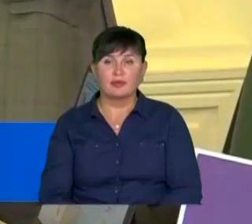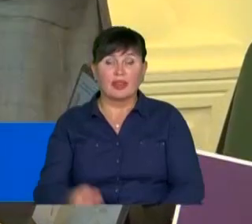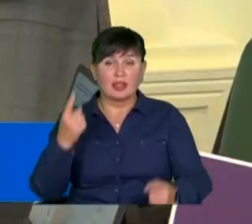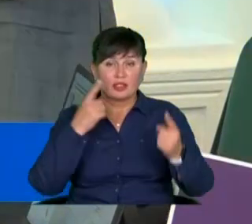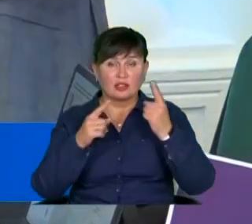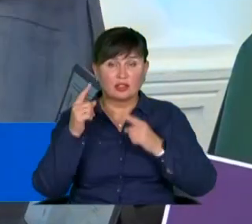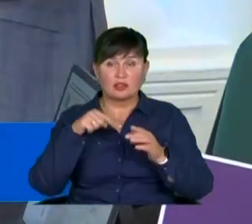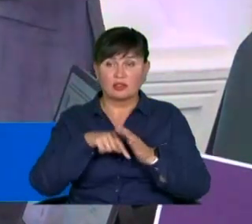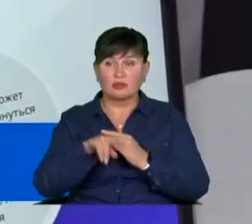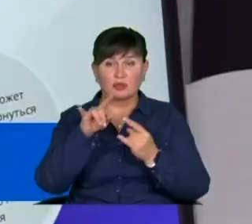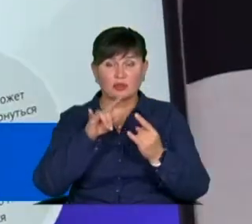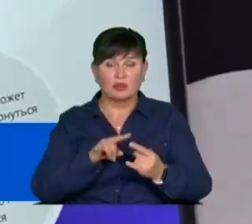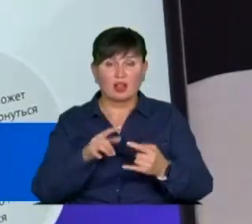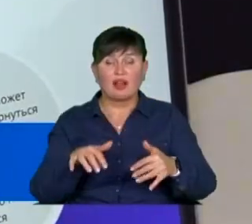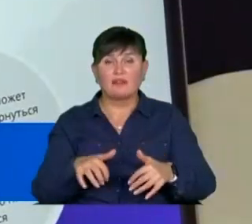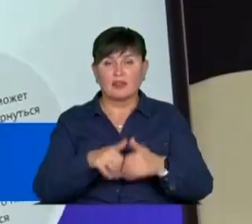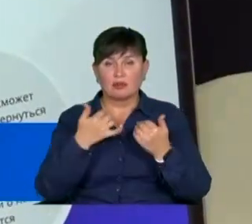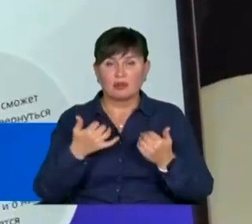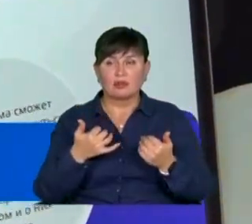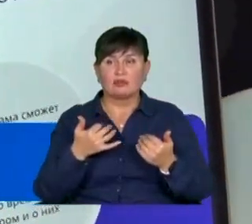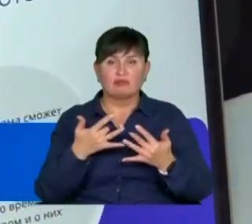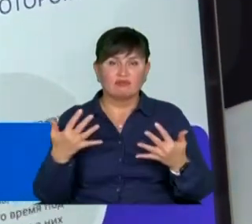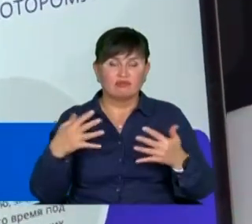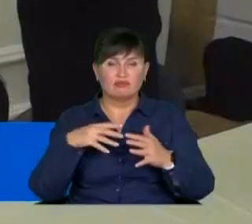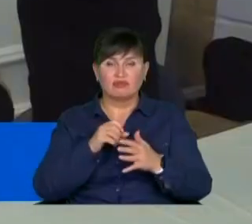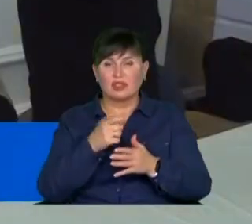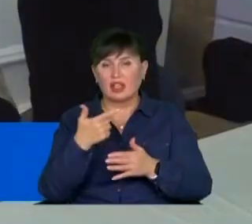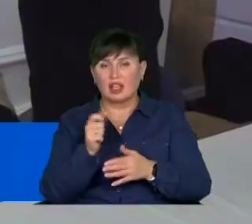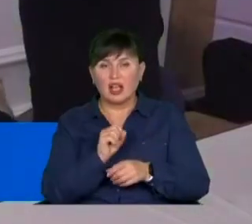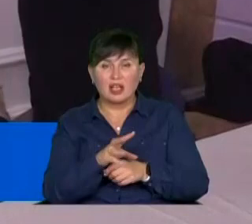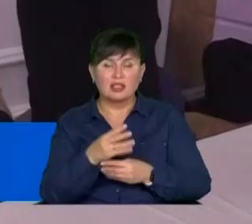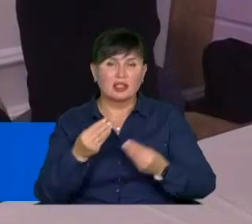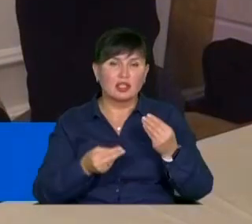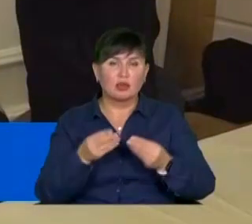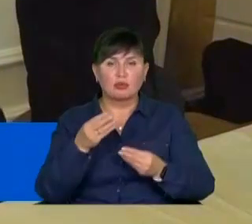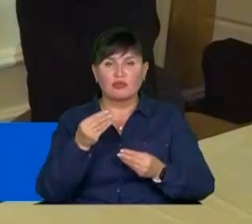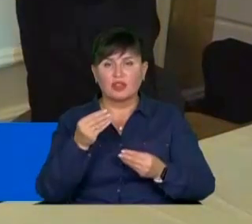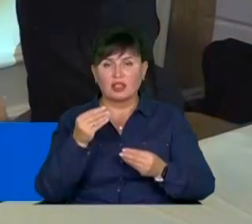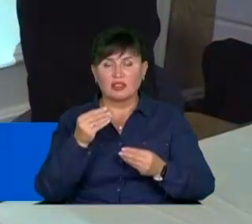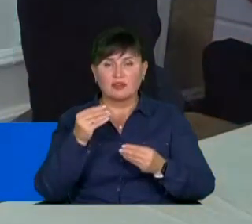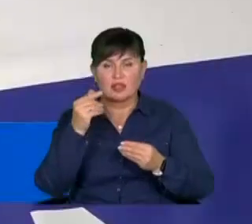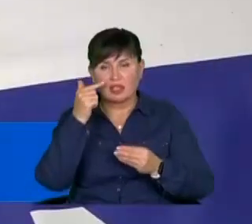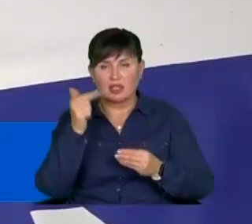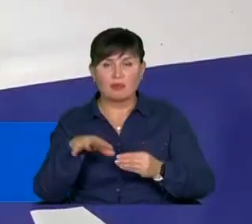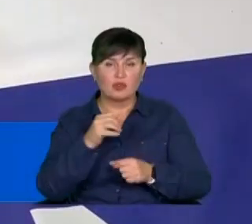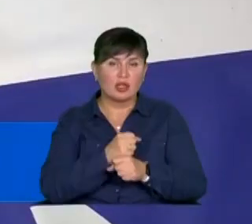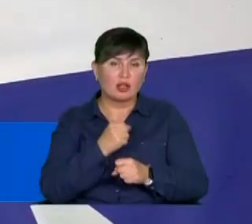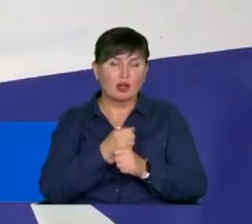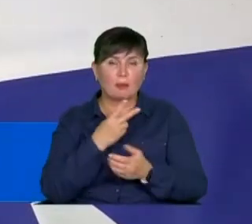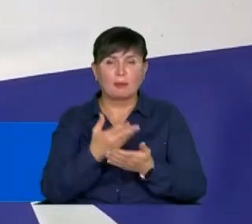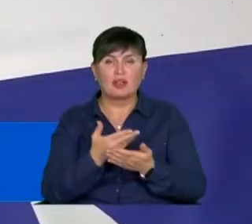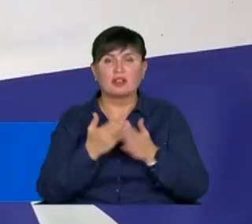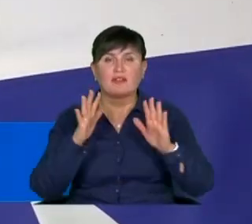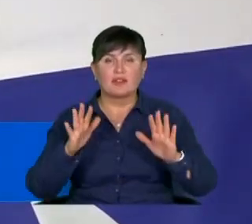Изобретение нановолоконных мембран, автоматизированных поглотителей выхлопных газов, игры по финансовой грамотности. Все эти разработки представили на